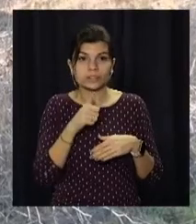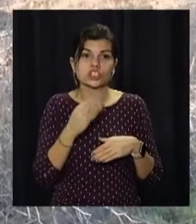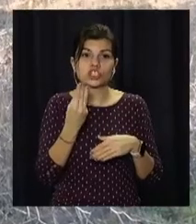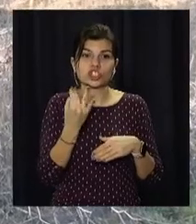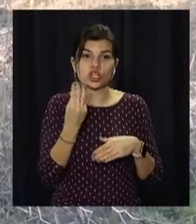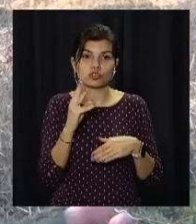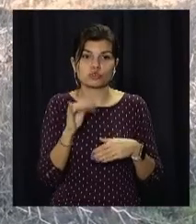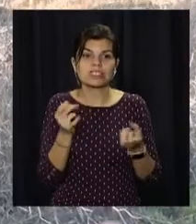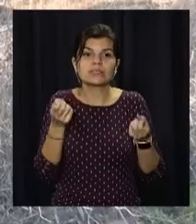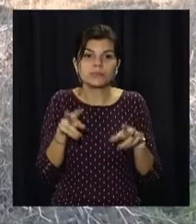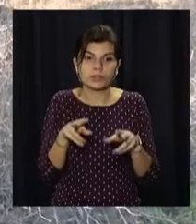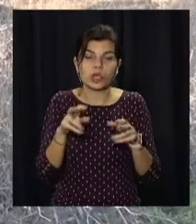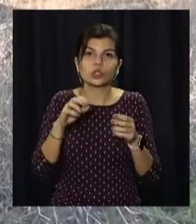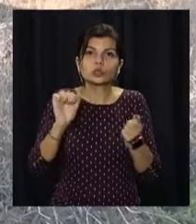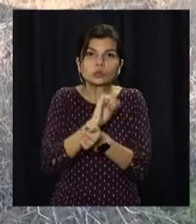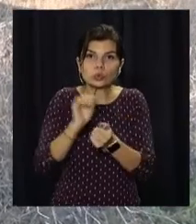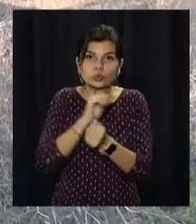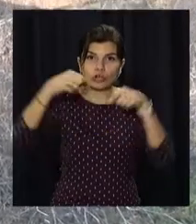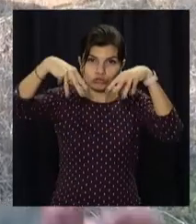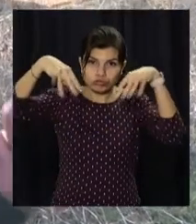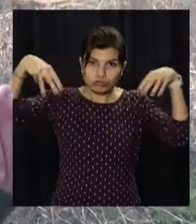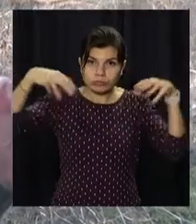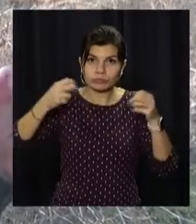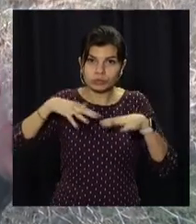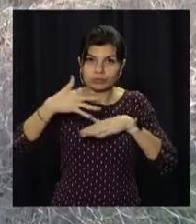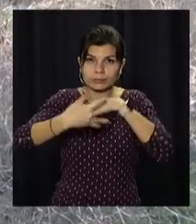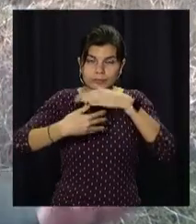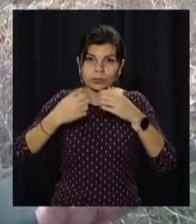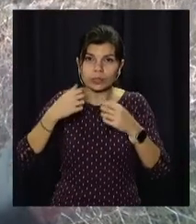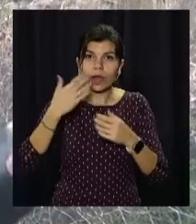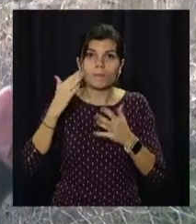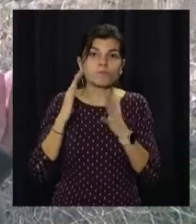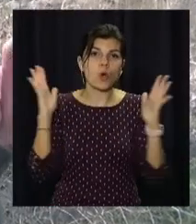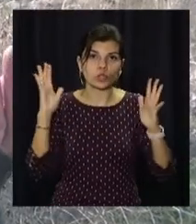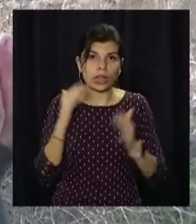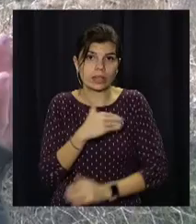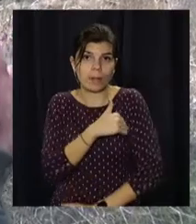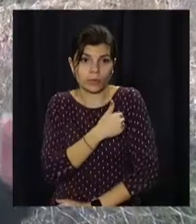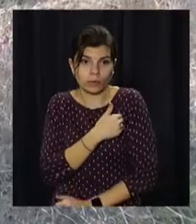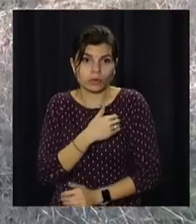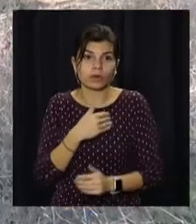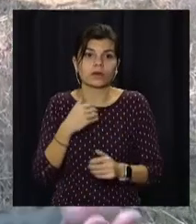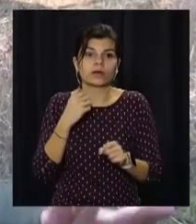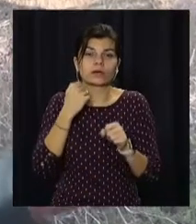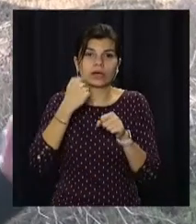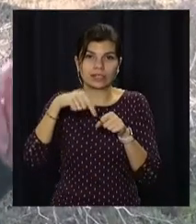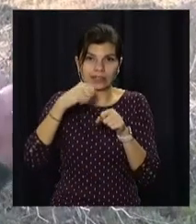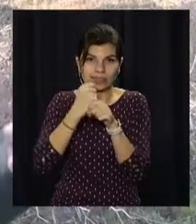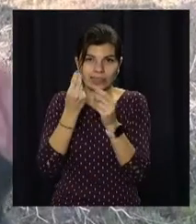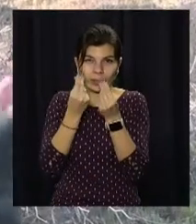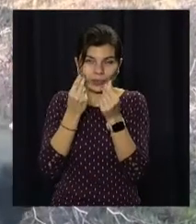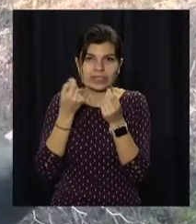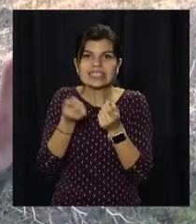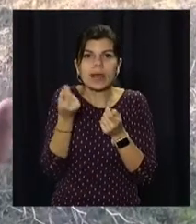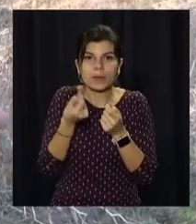шишку в специальной шишкосушилке сушим вот, при большой температуре. Перерабатываем эти семена,